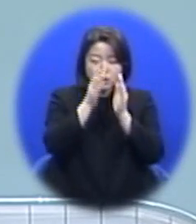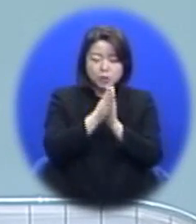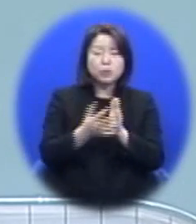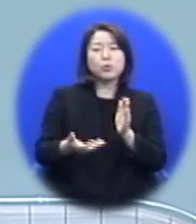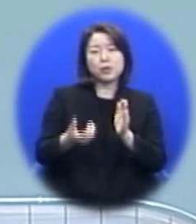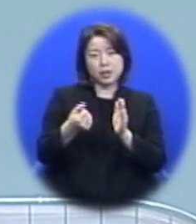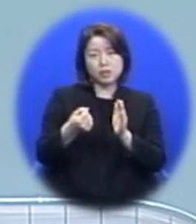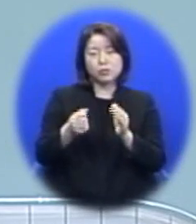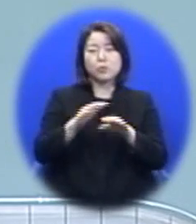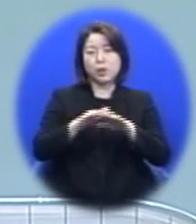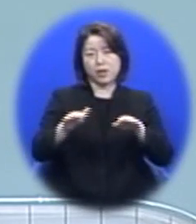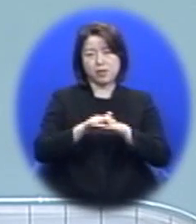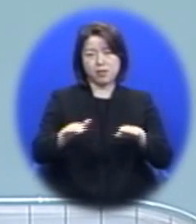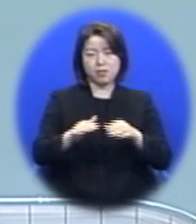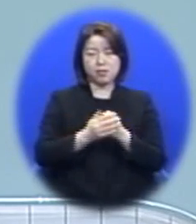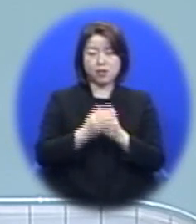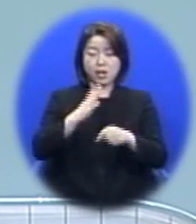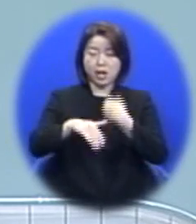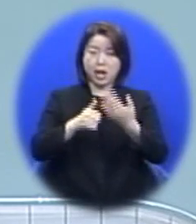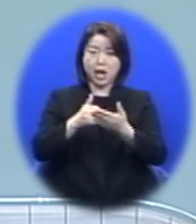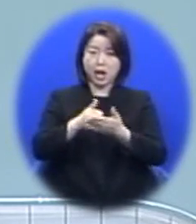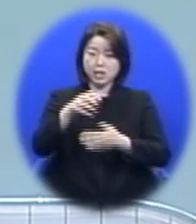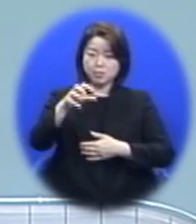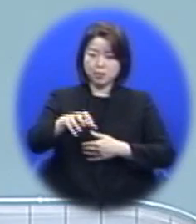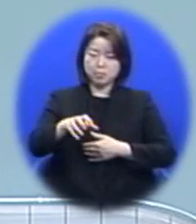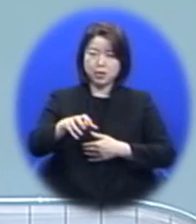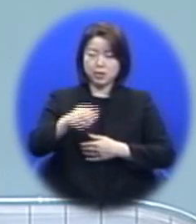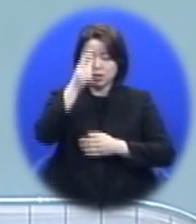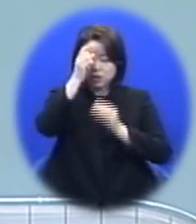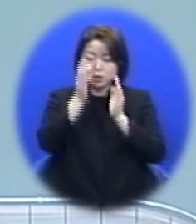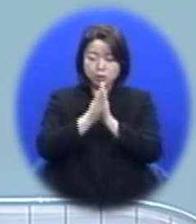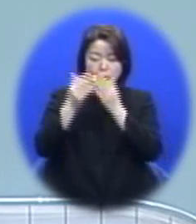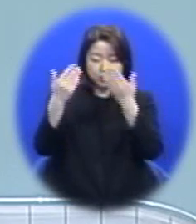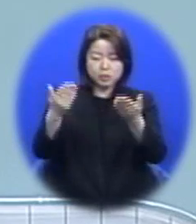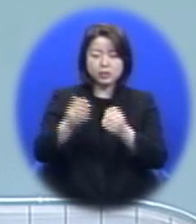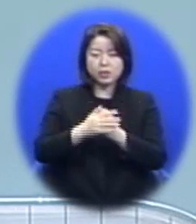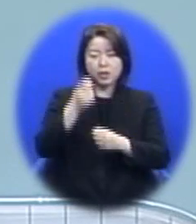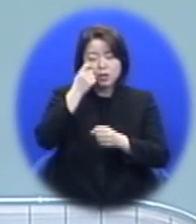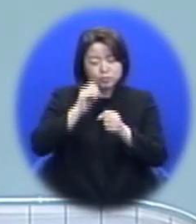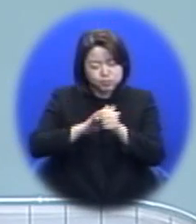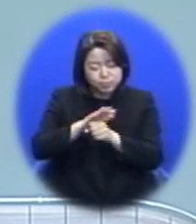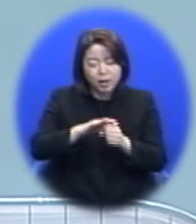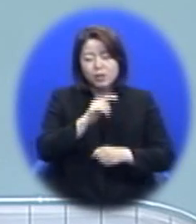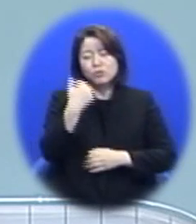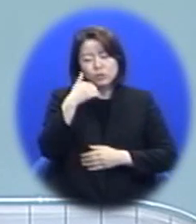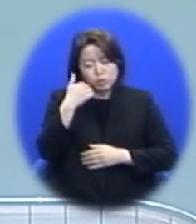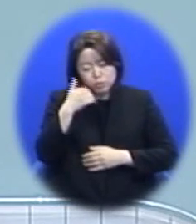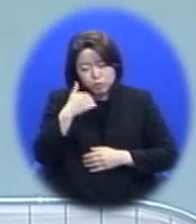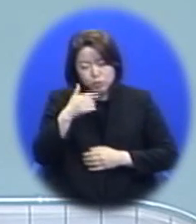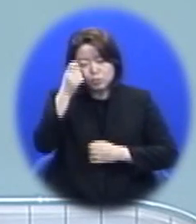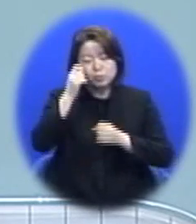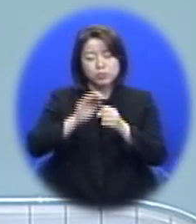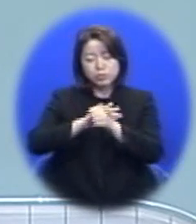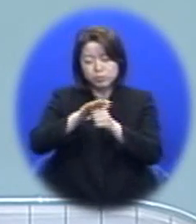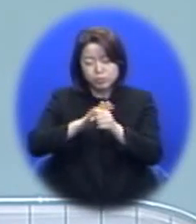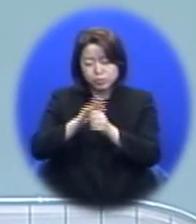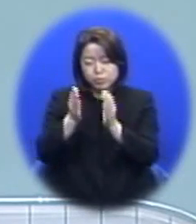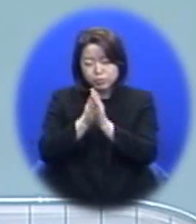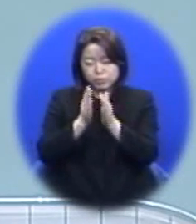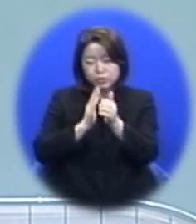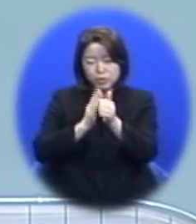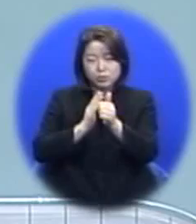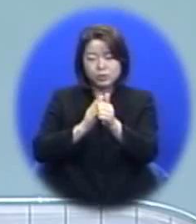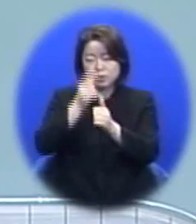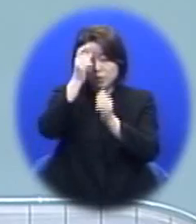거예요. 하나님 앞에 기도할 때 불쌍히 여겨주십시오. 하나님 아무개를 불쌍히 여겨주십시오. 그렇게 기도를